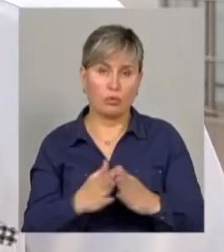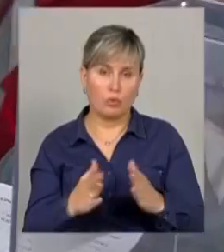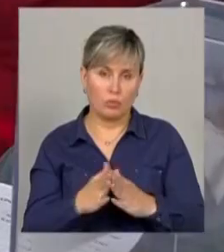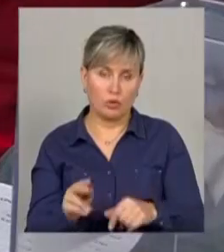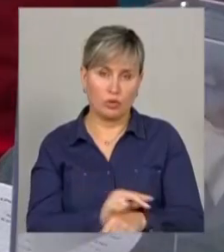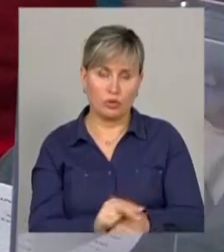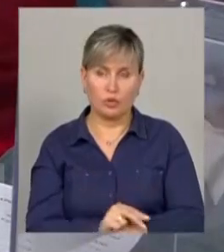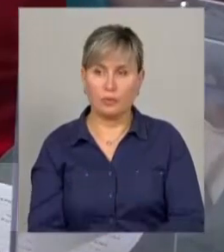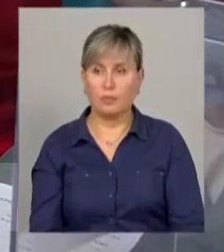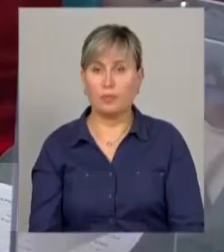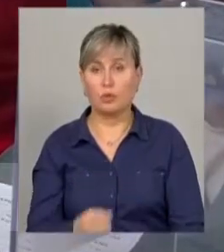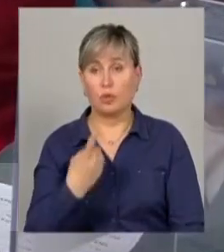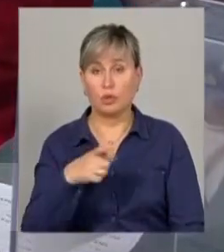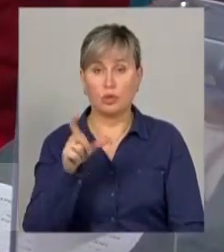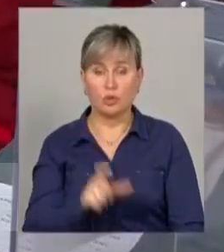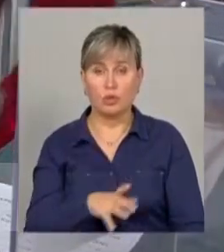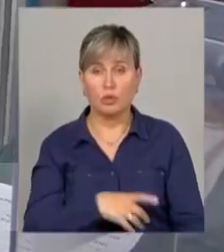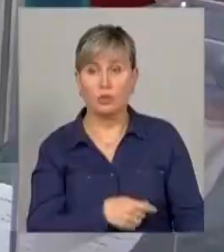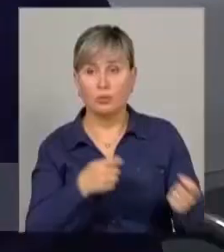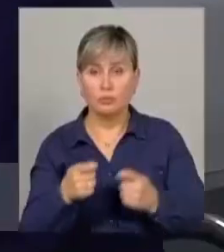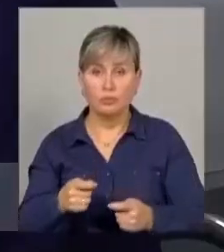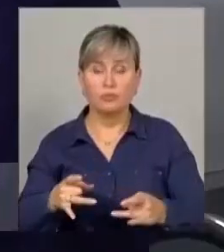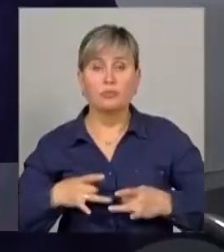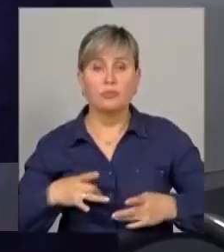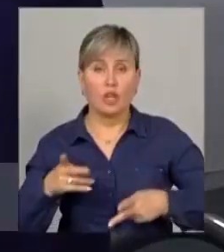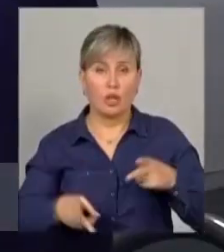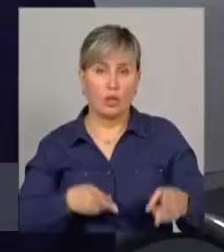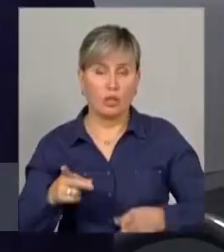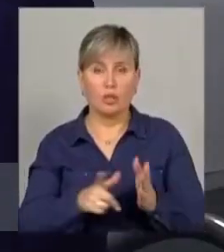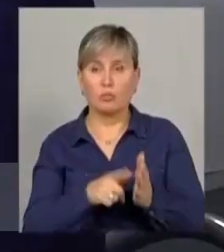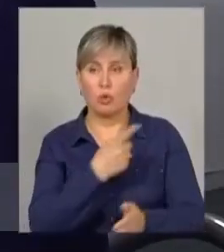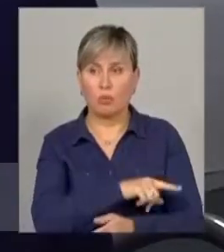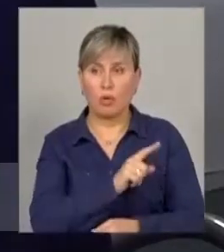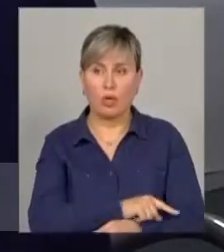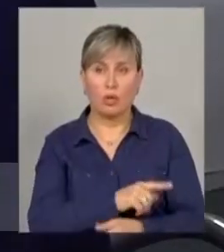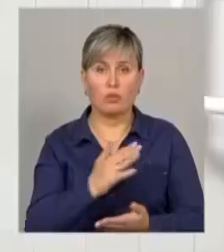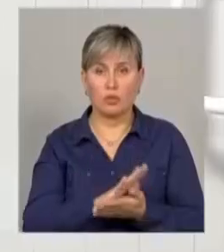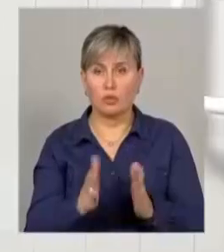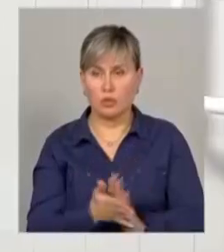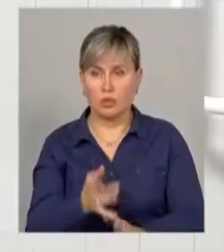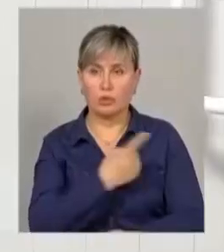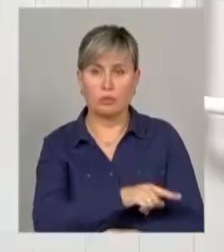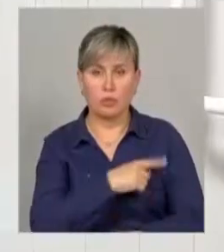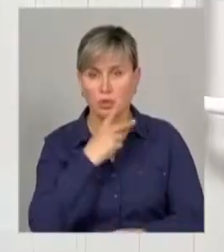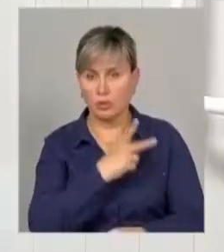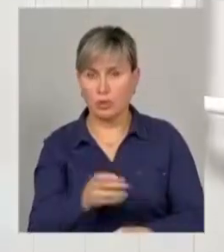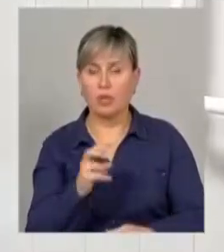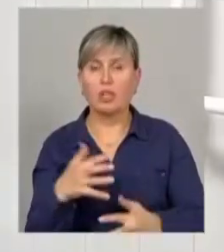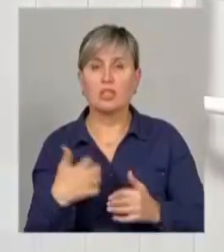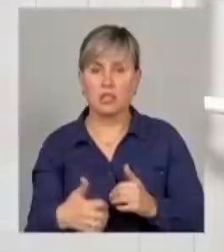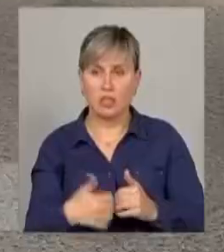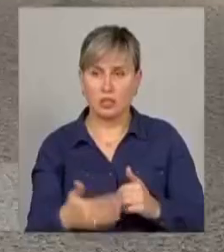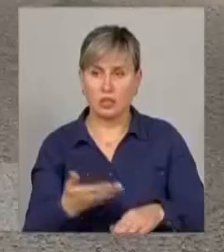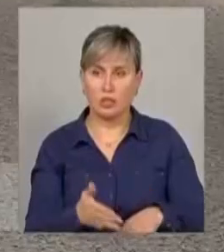лечение. Еще один пострадавший был доставлен в нейрохирургическое отделение 7-й больницы. Его состояние медики оценивают как средней